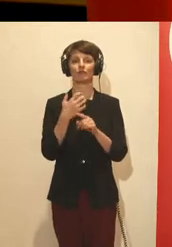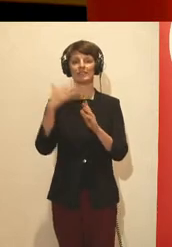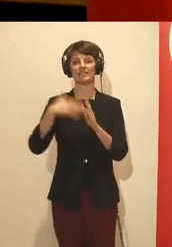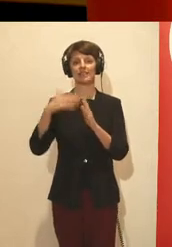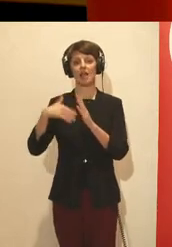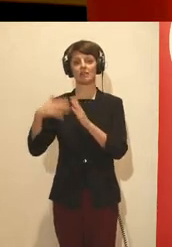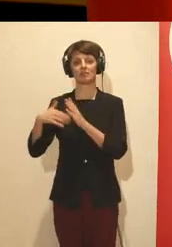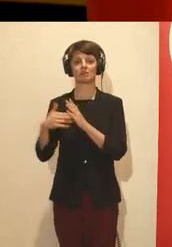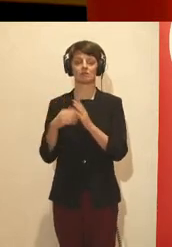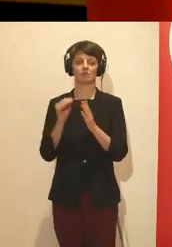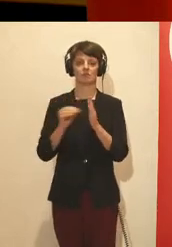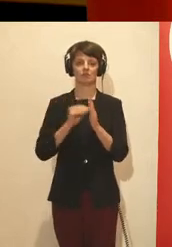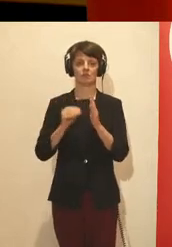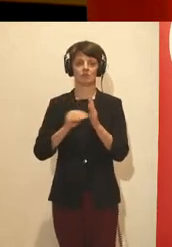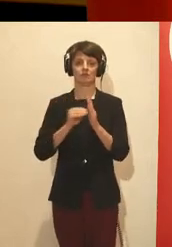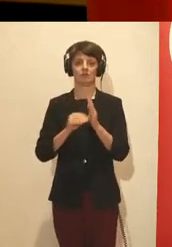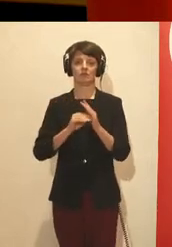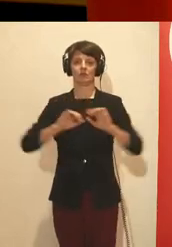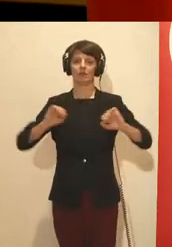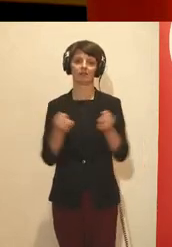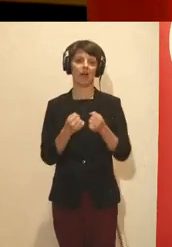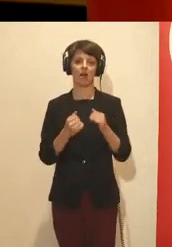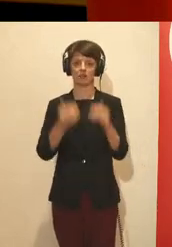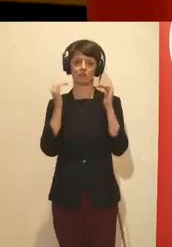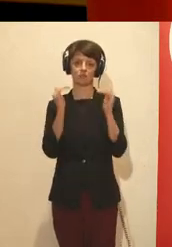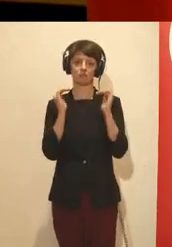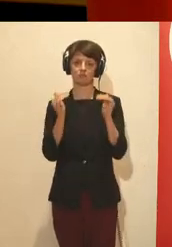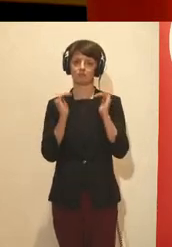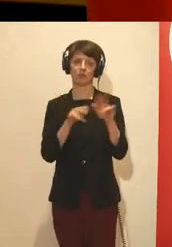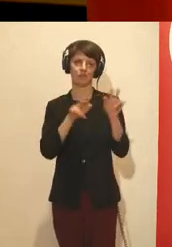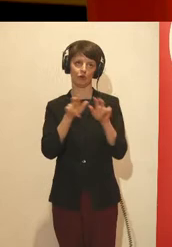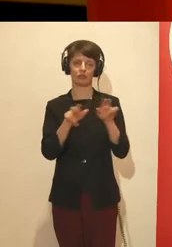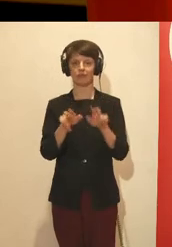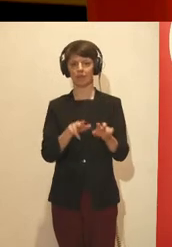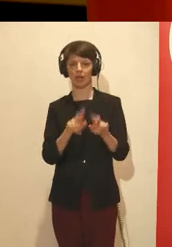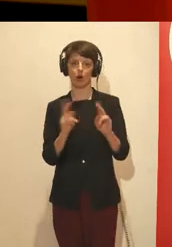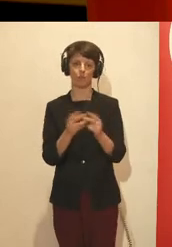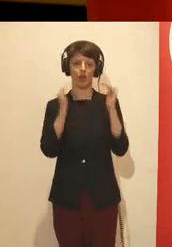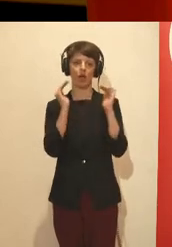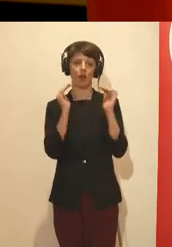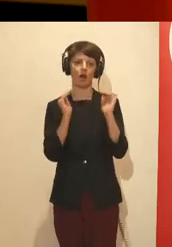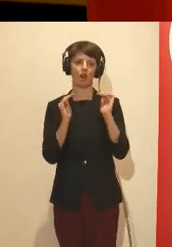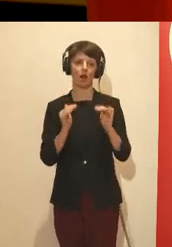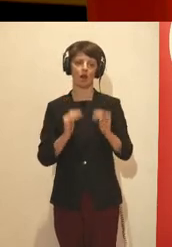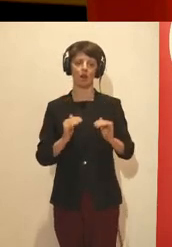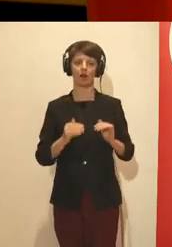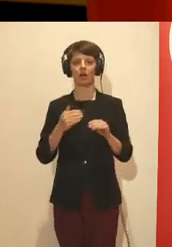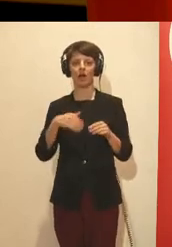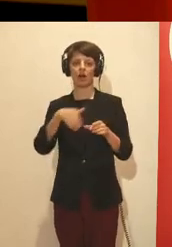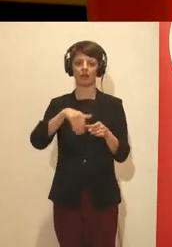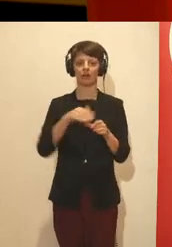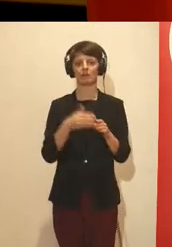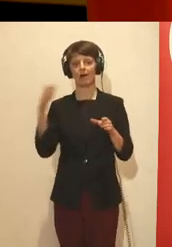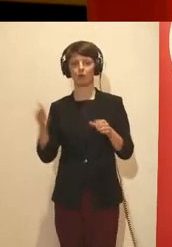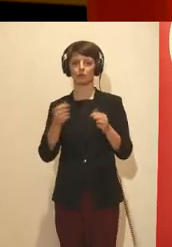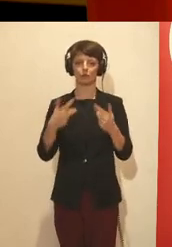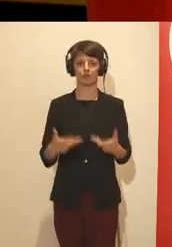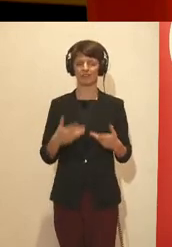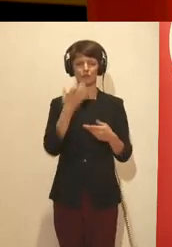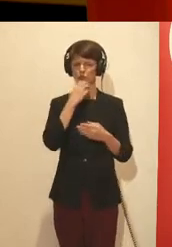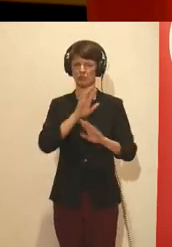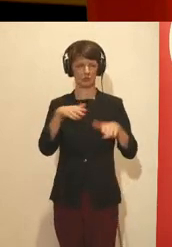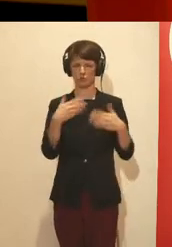beschreiben wie ich mal gesagt habt kalt gegliedert so wirtschaft verkehr umwelt soziales außen- innen- und so weiter